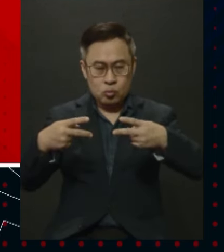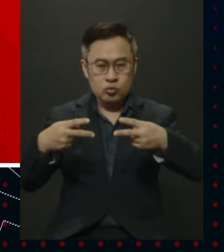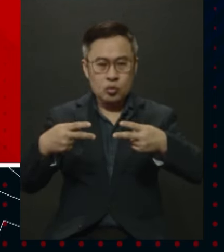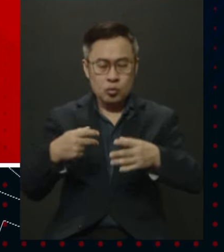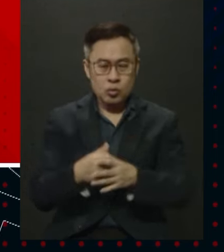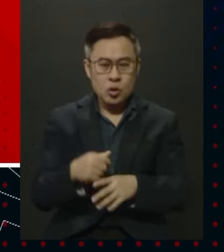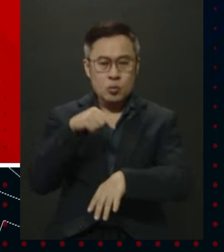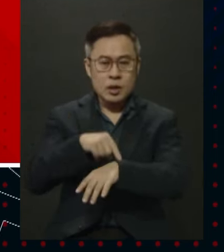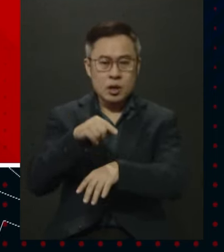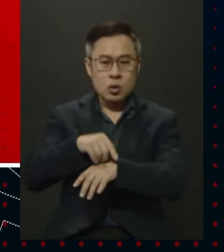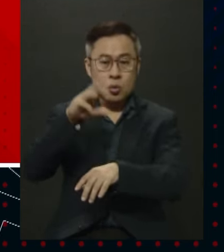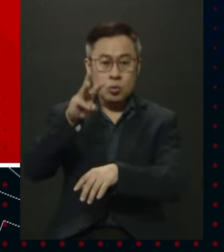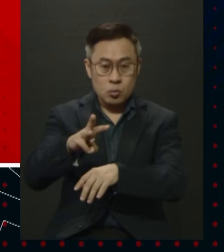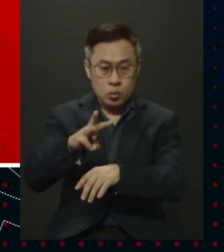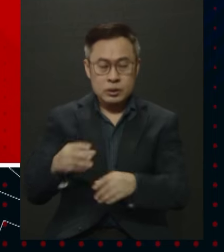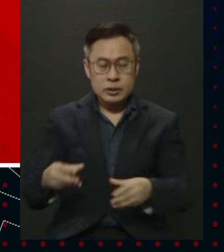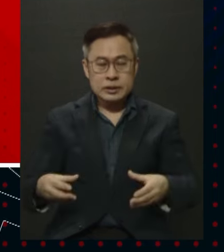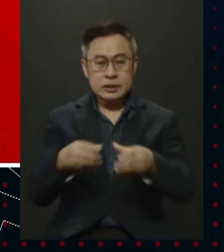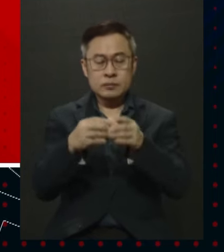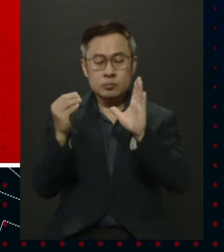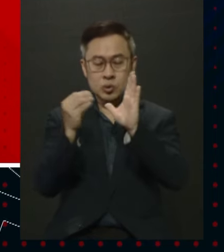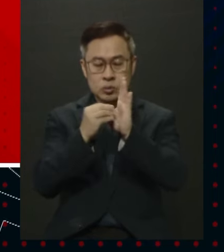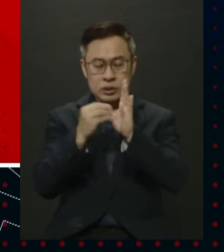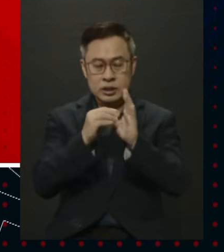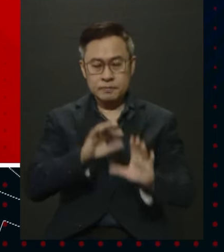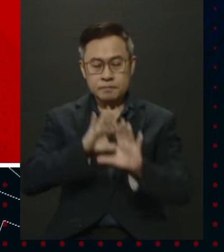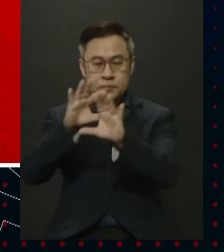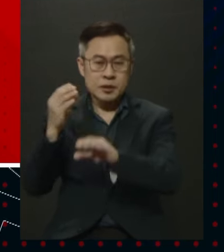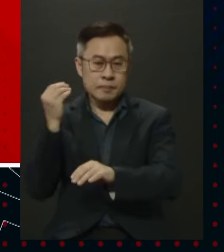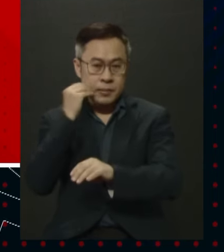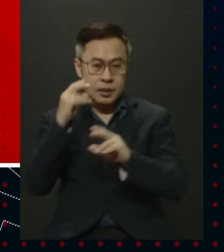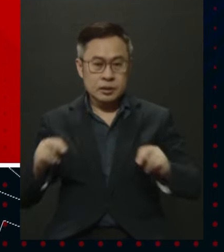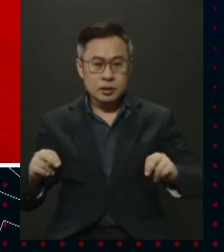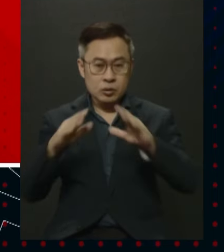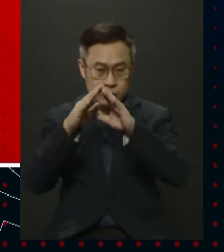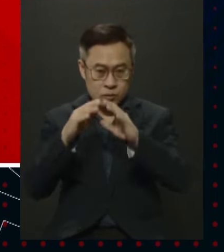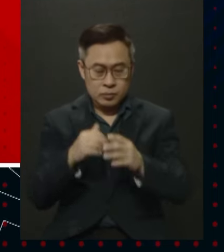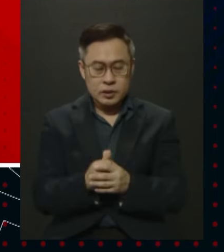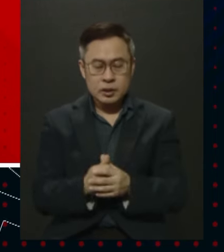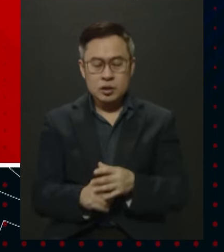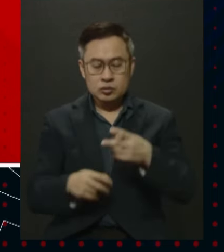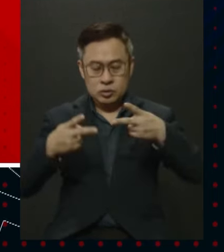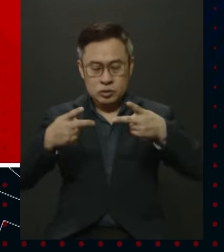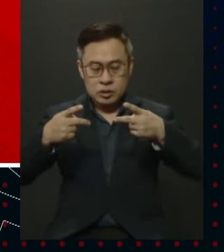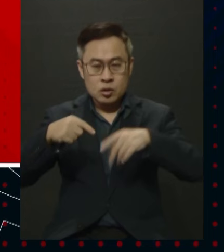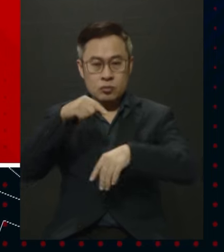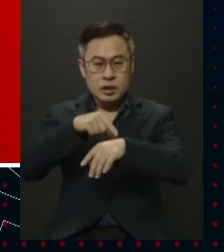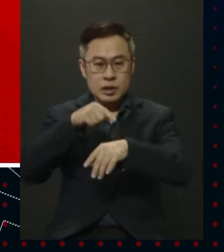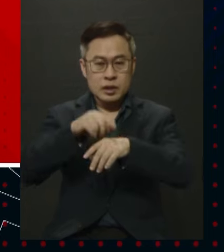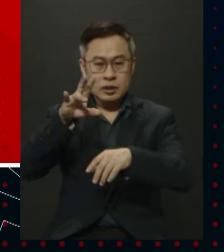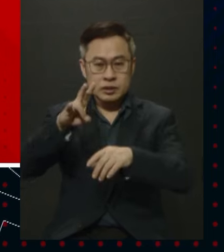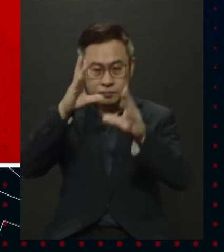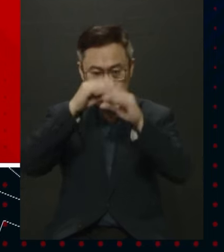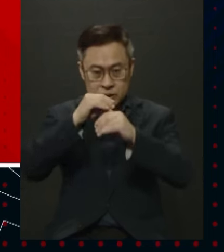ต่18นาฬิกาค่ะ True Bangkok United จะบุกไปเยือนนครปฐมยูไนเต็ดนะคะส่วน19นาฬิกาค่ะขอนแก่นยูไนเต็ดจะเจ